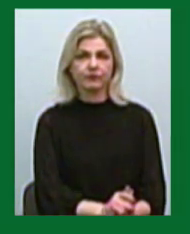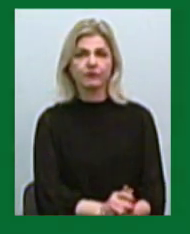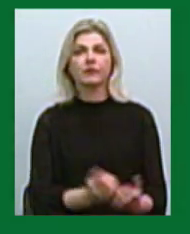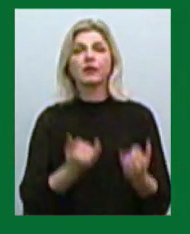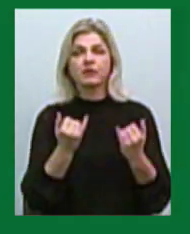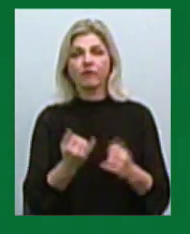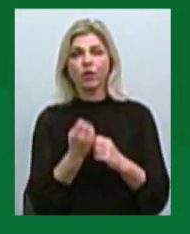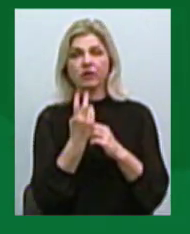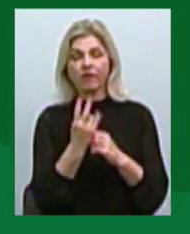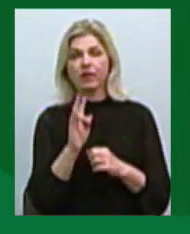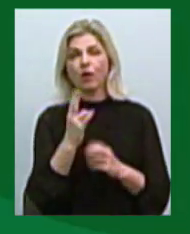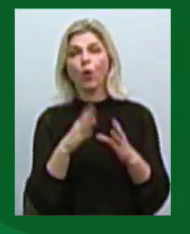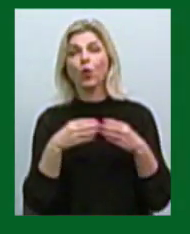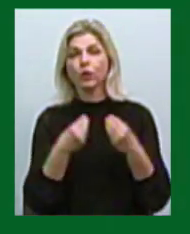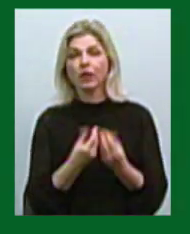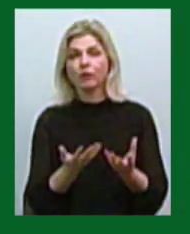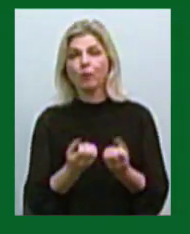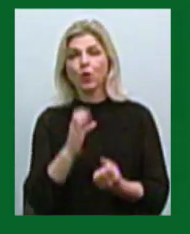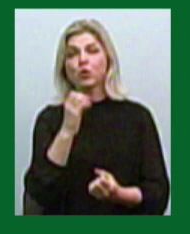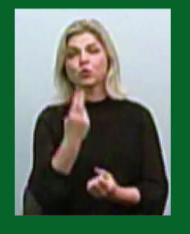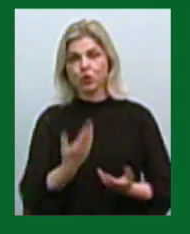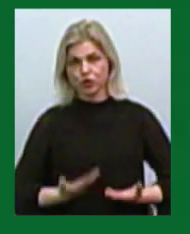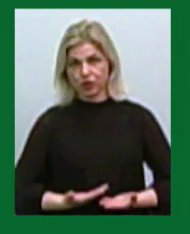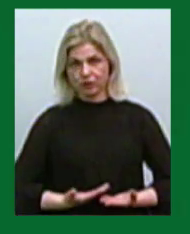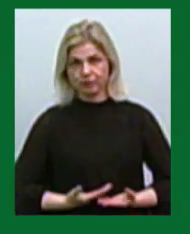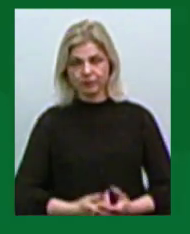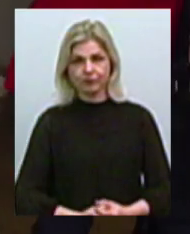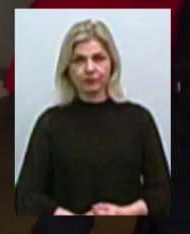Сьогодні 12 миколаївських родин отримали соціальне житло.